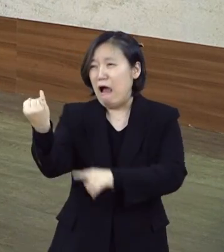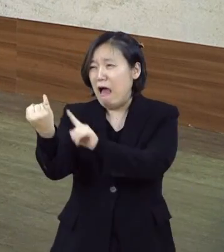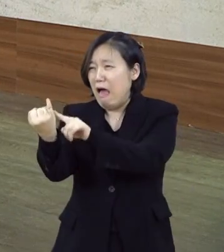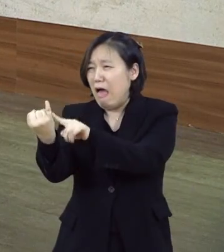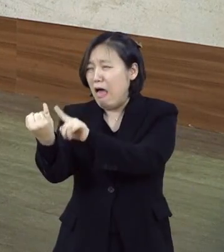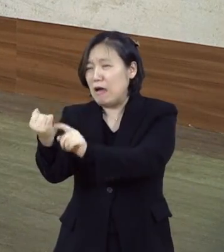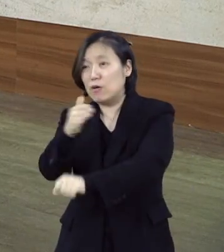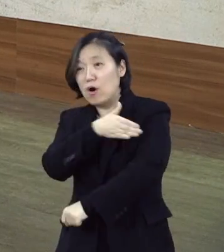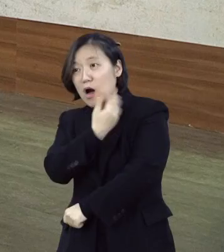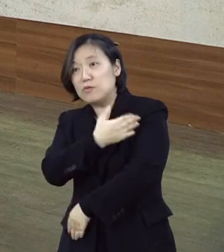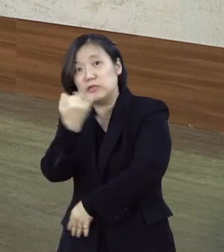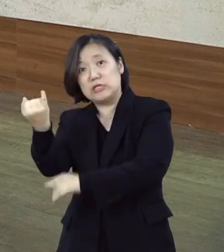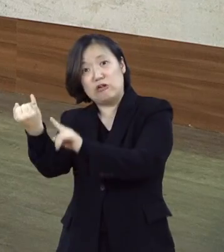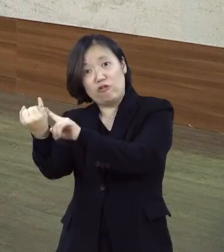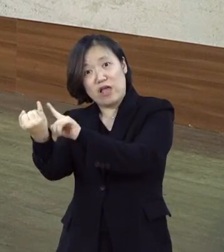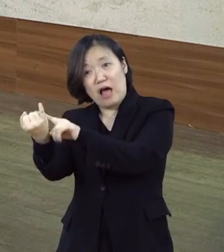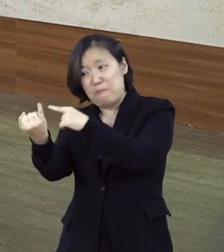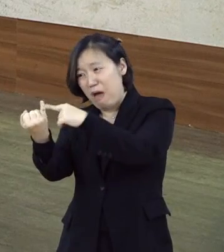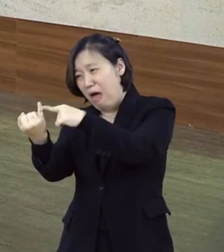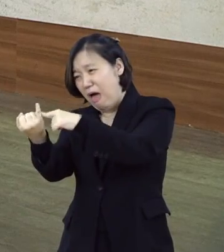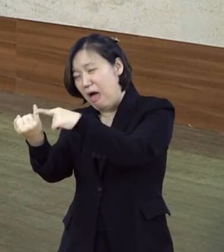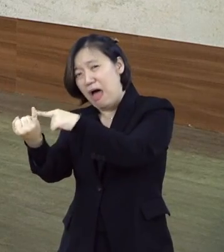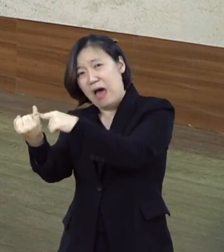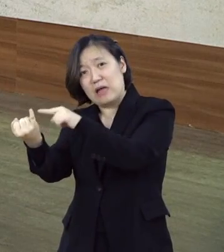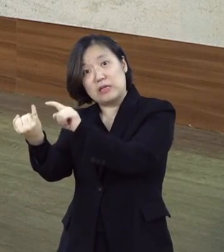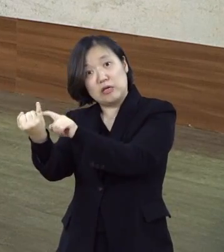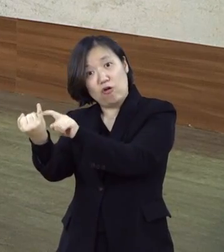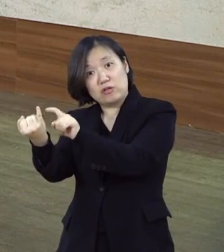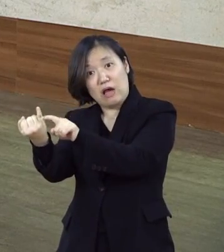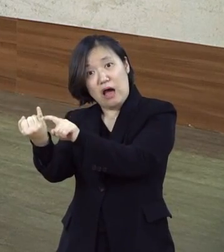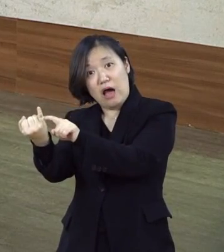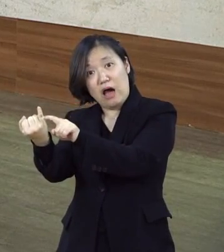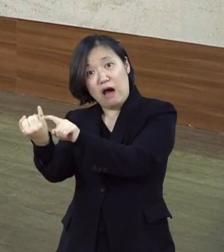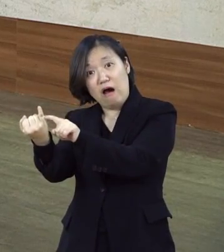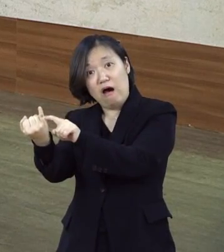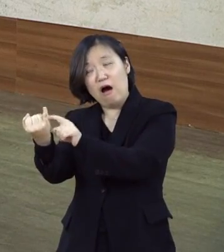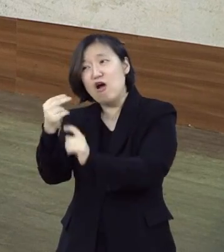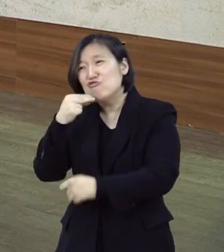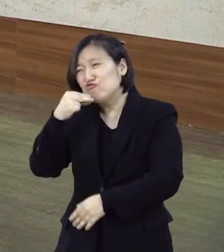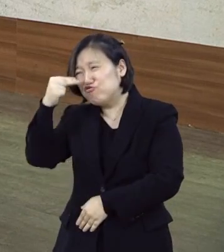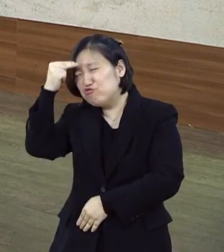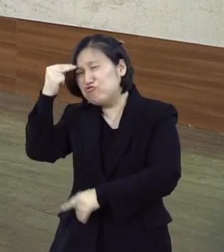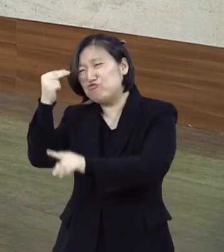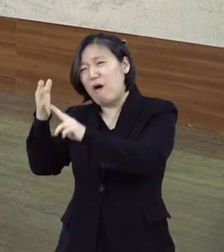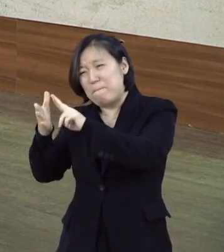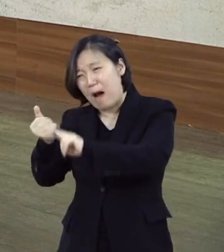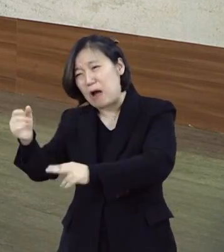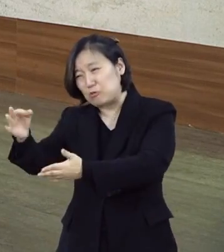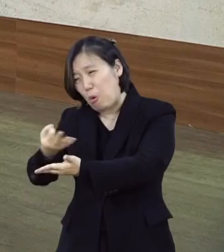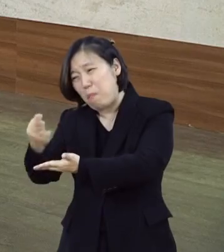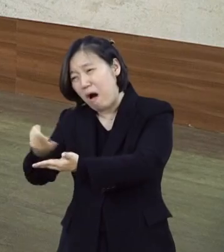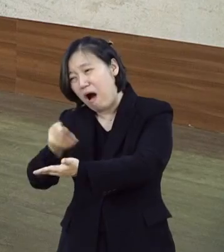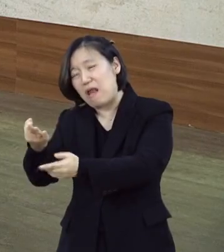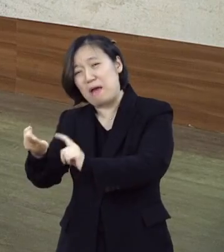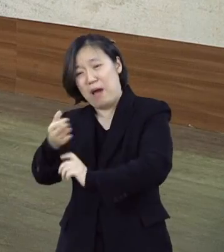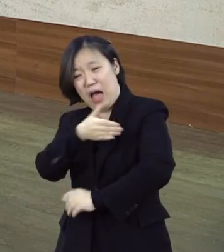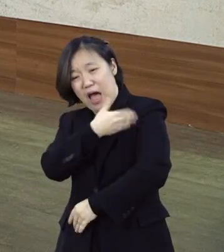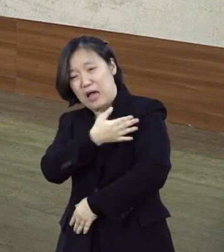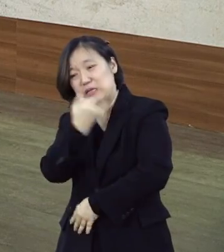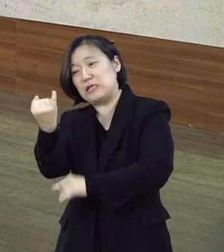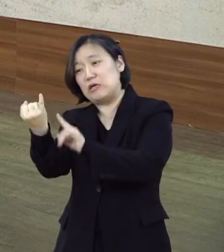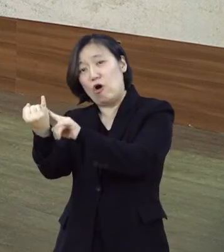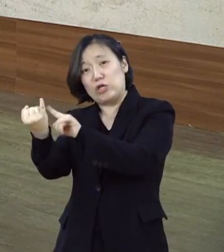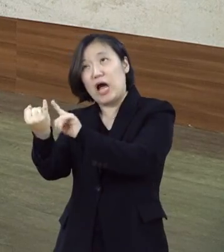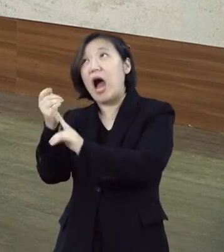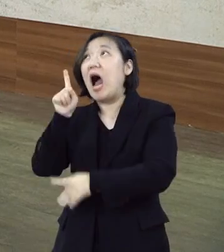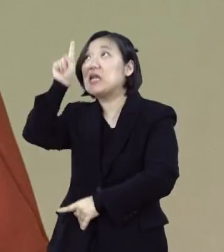받고 비난받던 그 자신의 웃음을 팔면서 돈을 버던 그 여인은 천상세계에 태어난